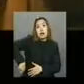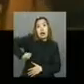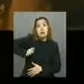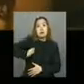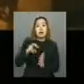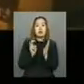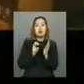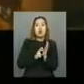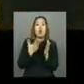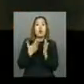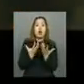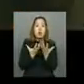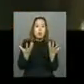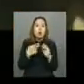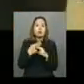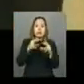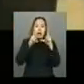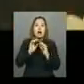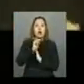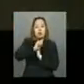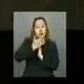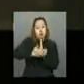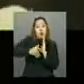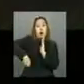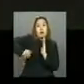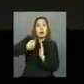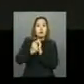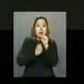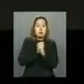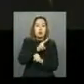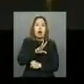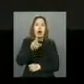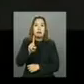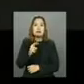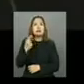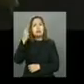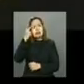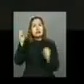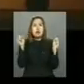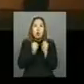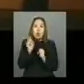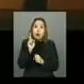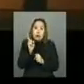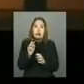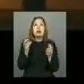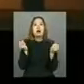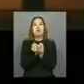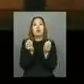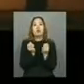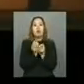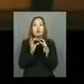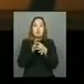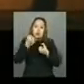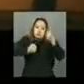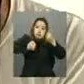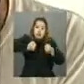เมื่อปี2551ทำให้เกิดความกังวลว่าจะส่งผลกระทบต่อหนังใหญ่ไ